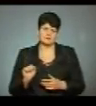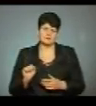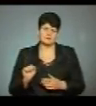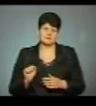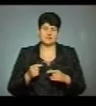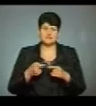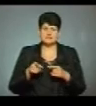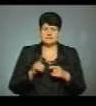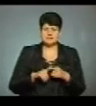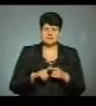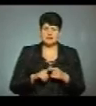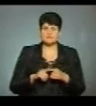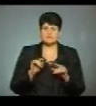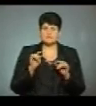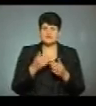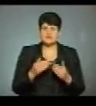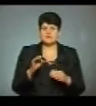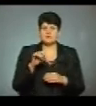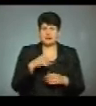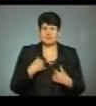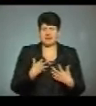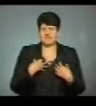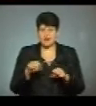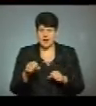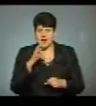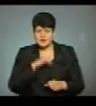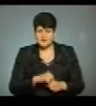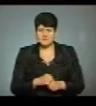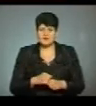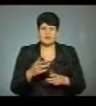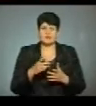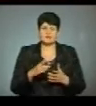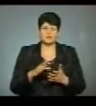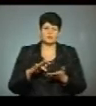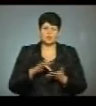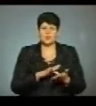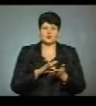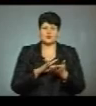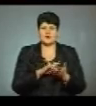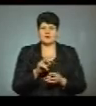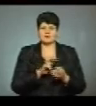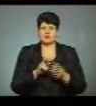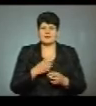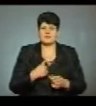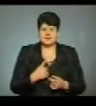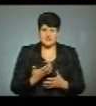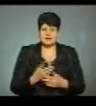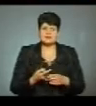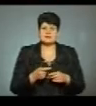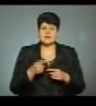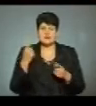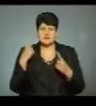Це вистава про те, як мене викрадали і як капрал подорожував на пошуки мене. Ця казка вчить